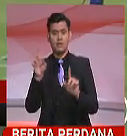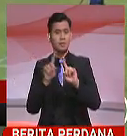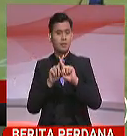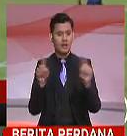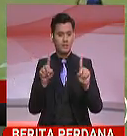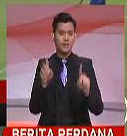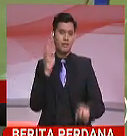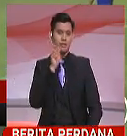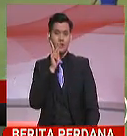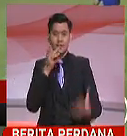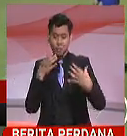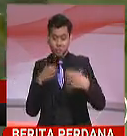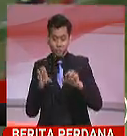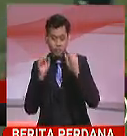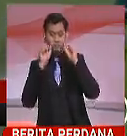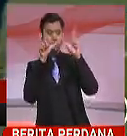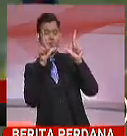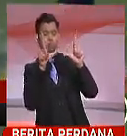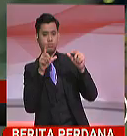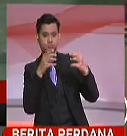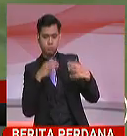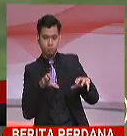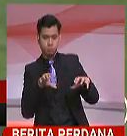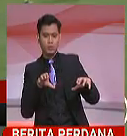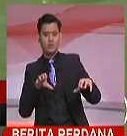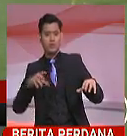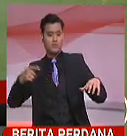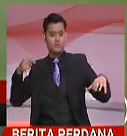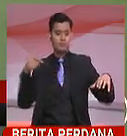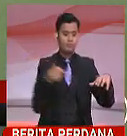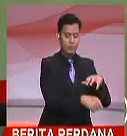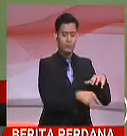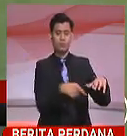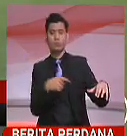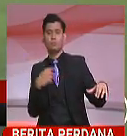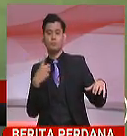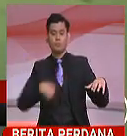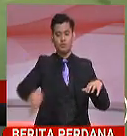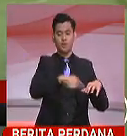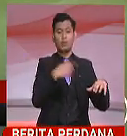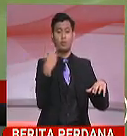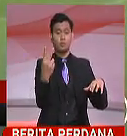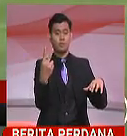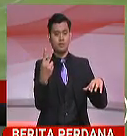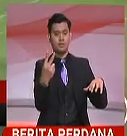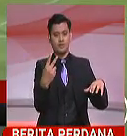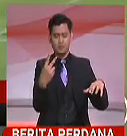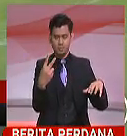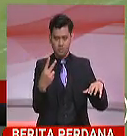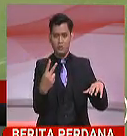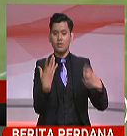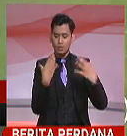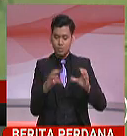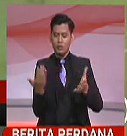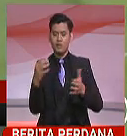FC melakukan kebangkitan menakjubkan dengan meledakkan 3 gol pada babak kedua hasil jaringan Baru Bakhtia, Kepah Sherman